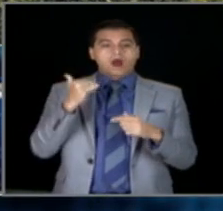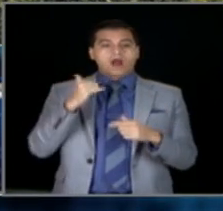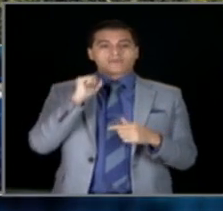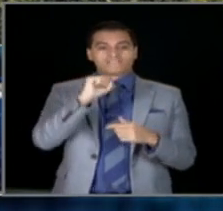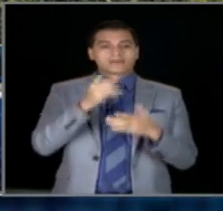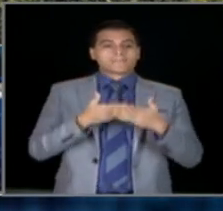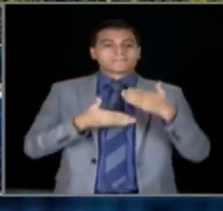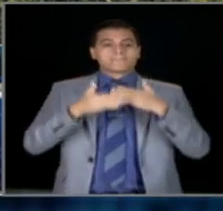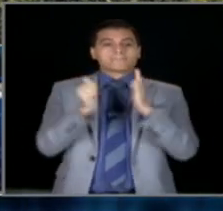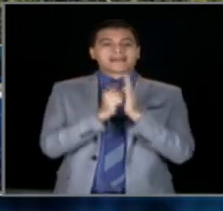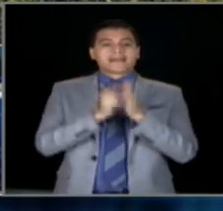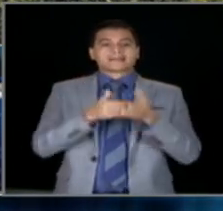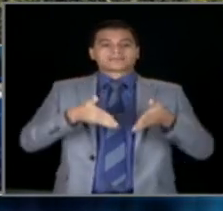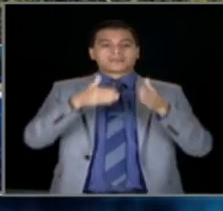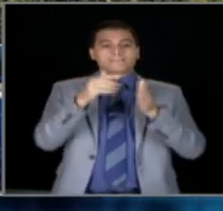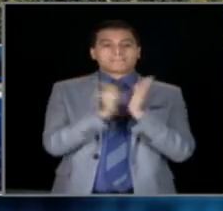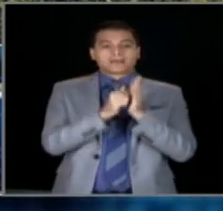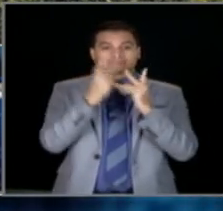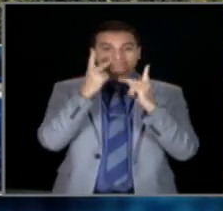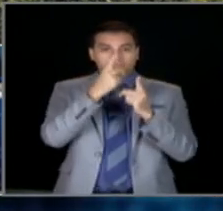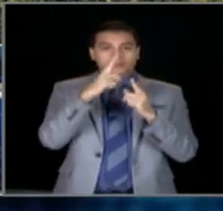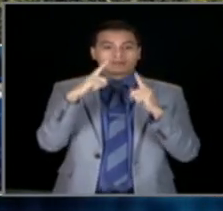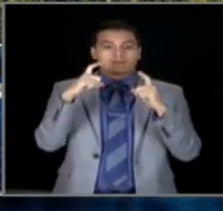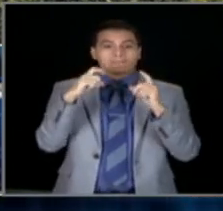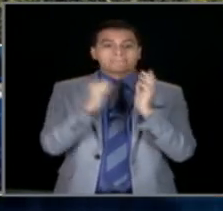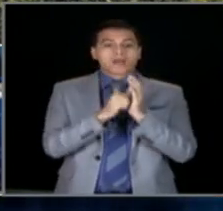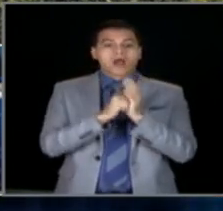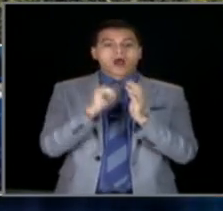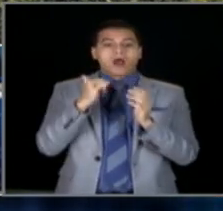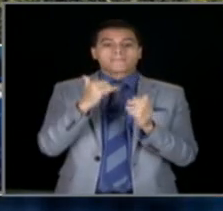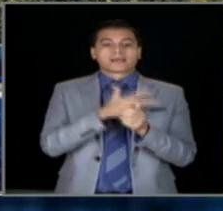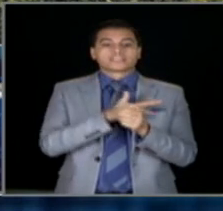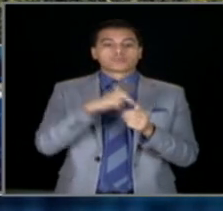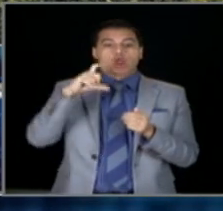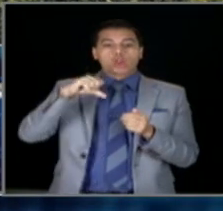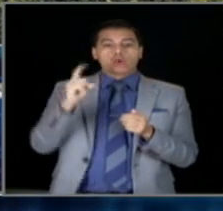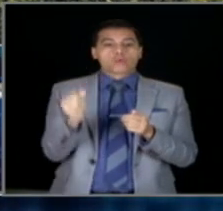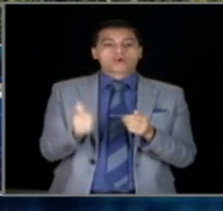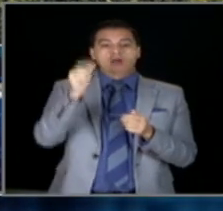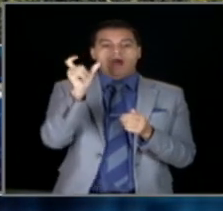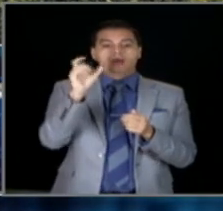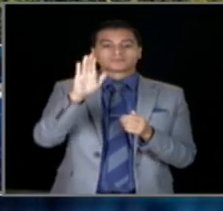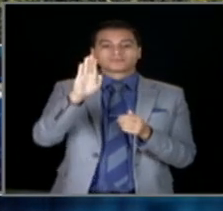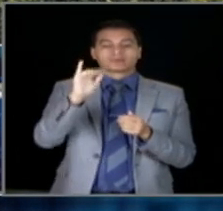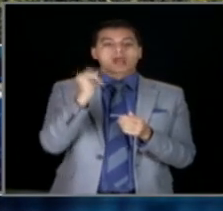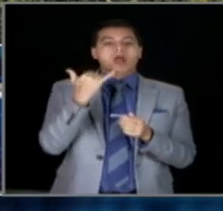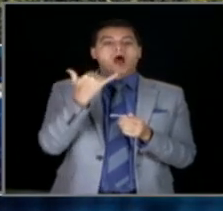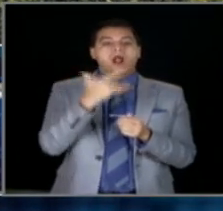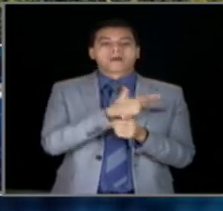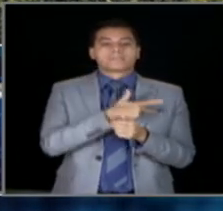في أي دولة عربية يوجد منزل لورنس العرب على مهلكه؟